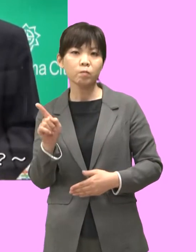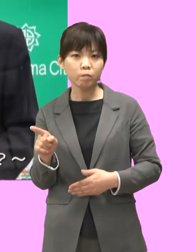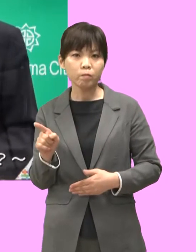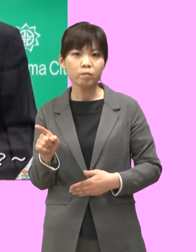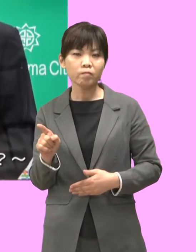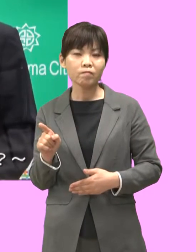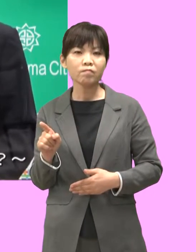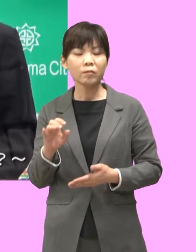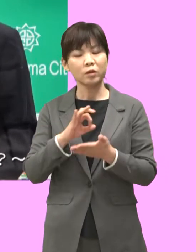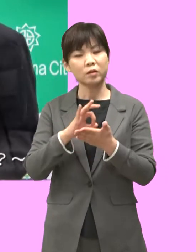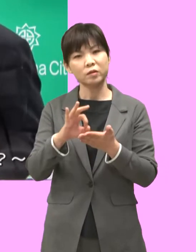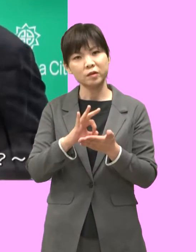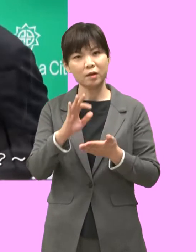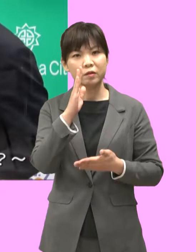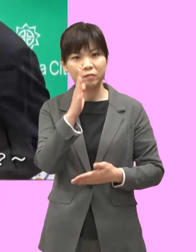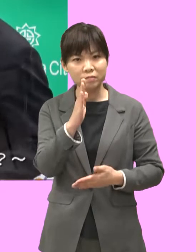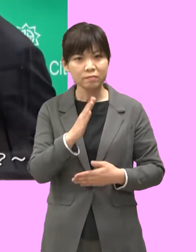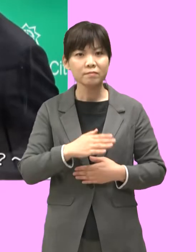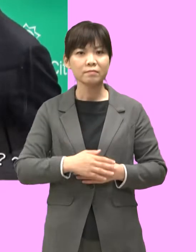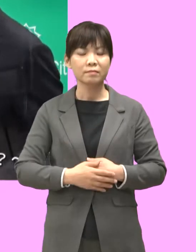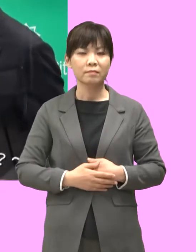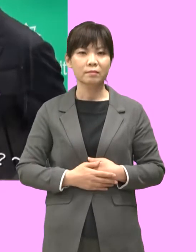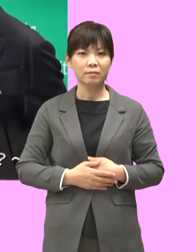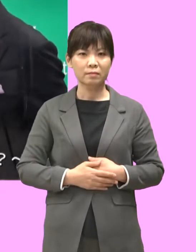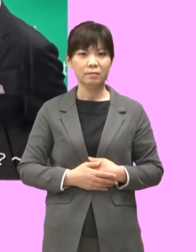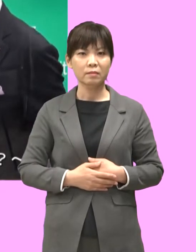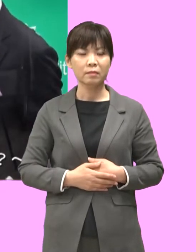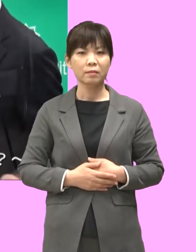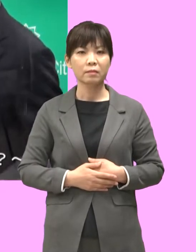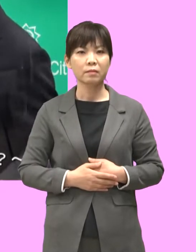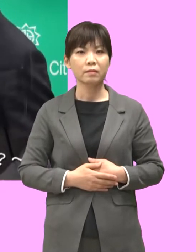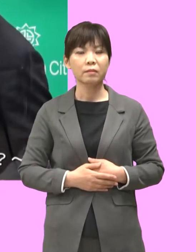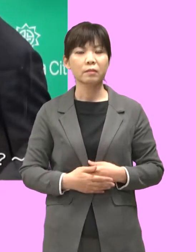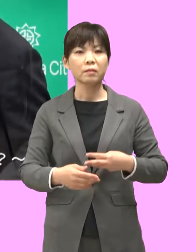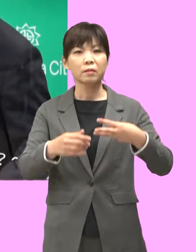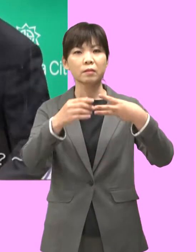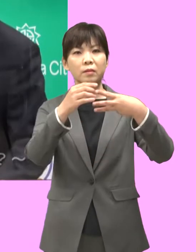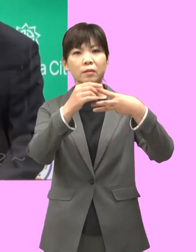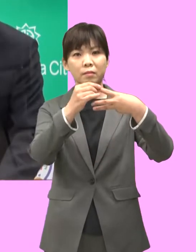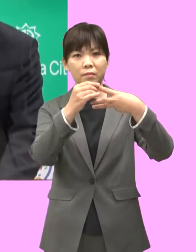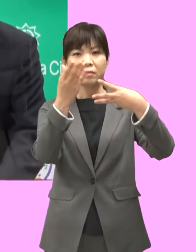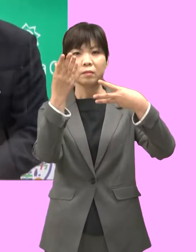ご活用いただければというふうに思います。1点目は以上であります。